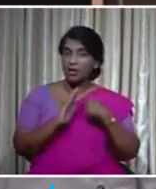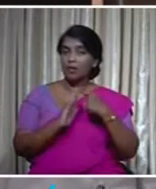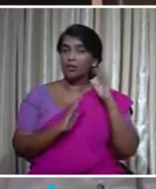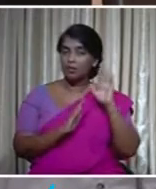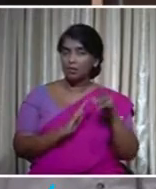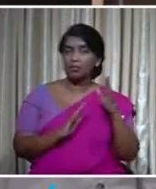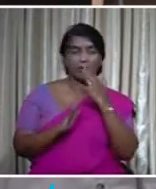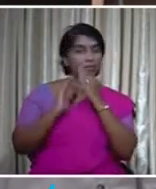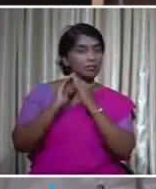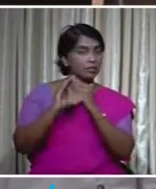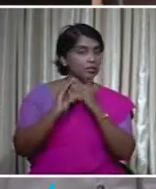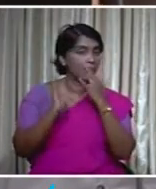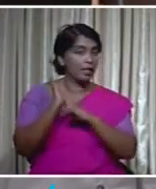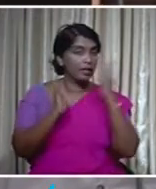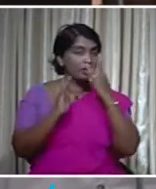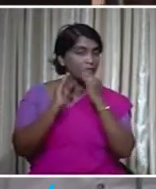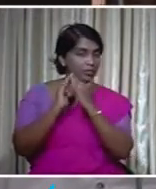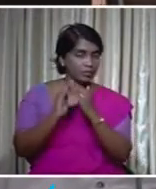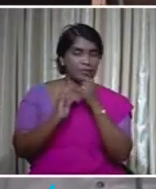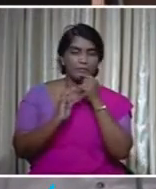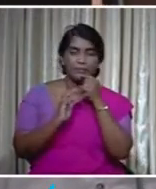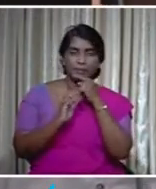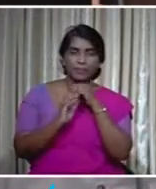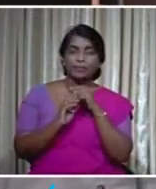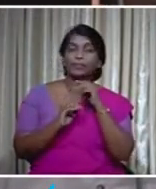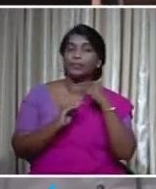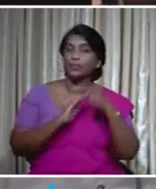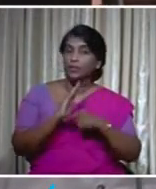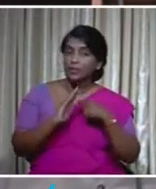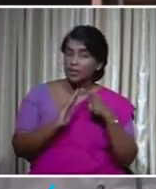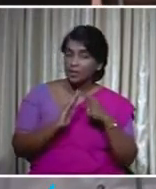பாடசாலைகளில் இலங்கை அதிபர் சேவை ஒன்றைச் சேர்ந்தவர்கள்